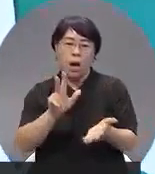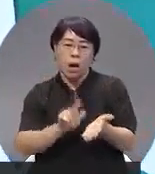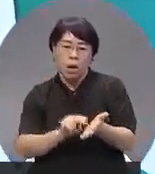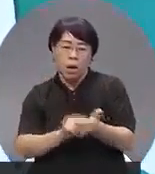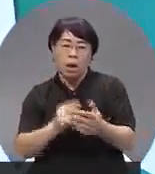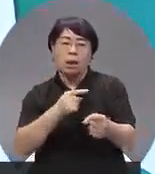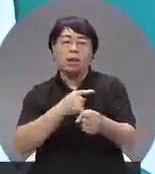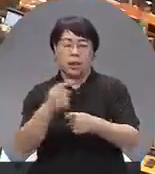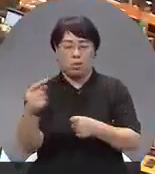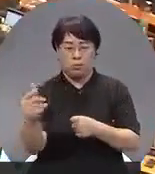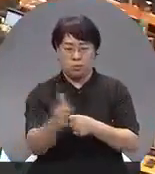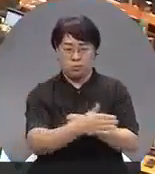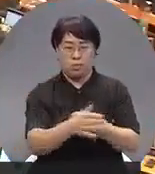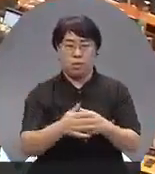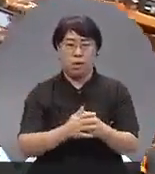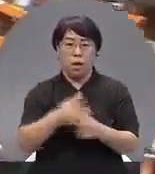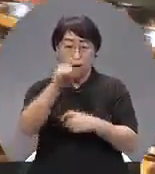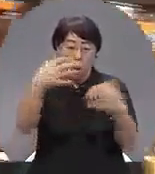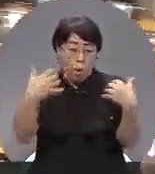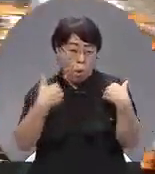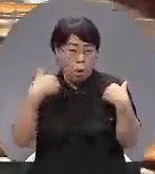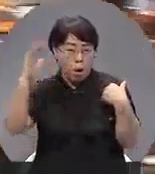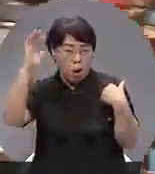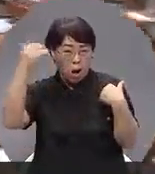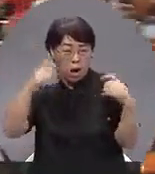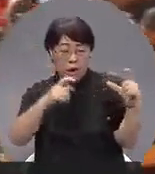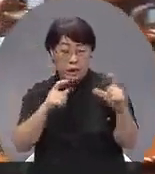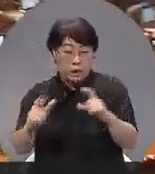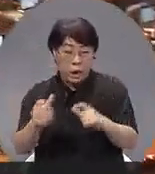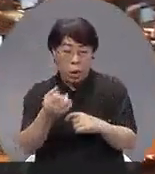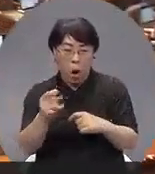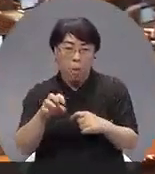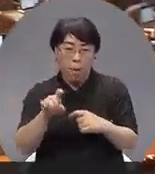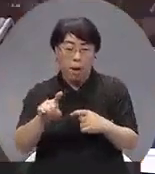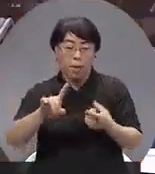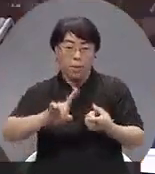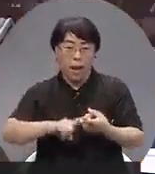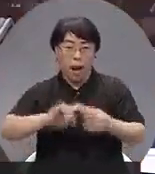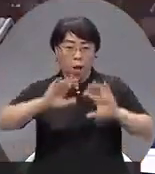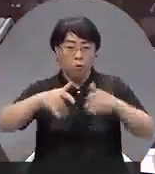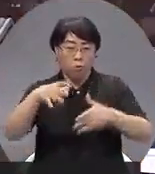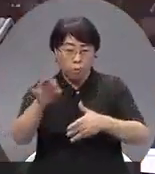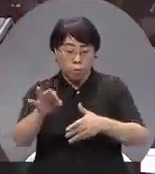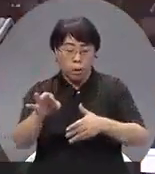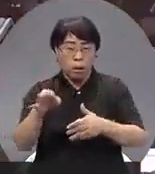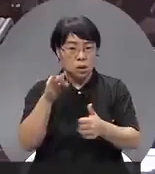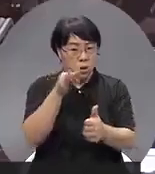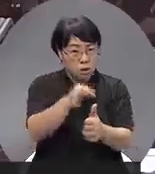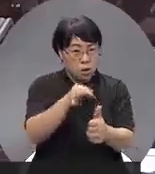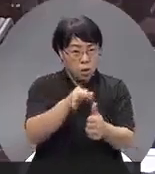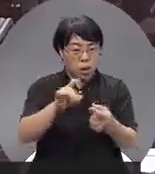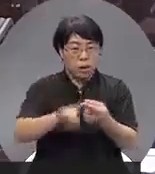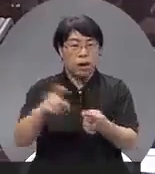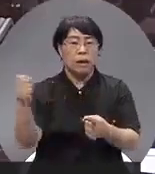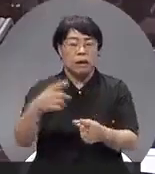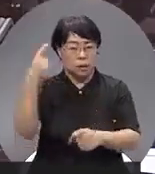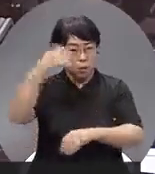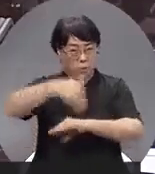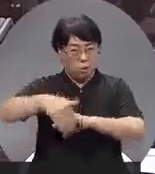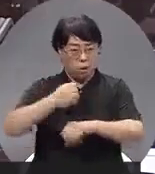문제는 내년부터입니다. 정부가 최근 지역화폐에 대한 국비 지원을 원점 재검토하겠다고 밝힌